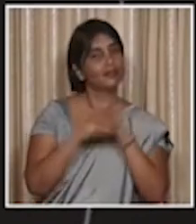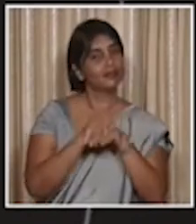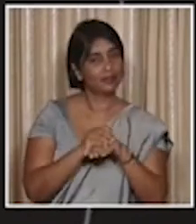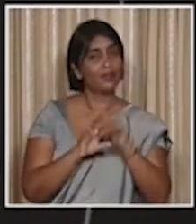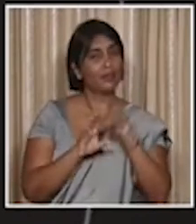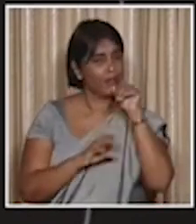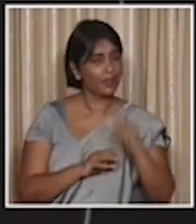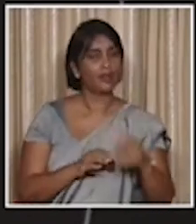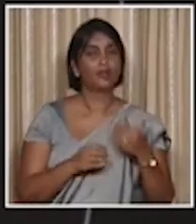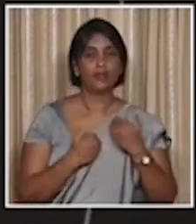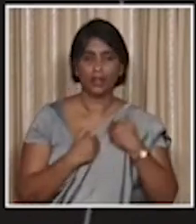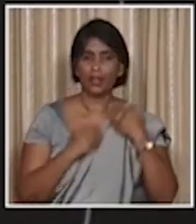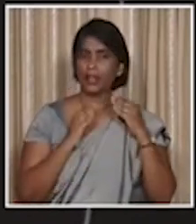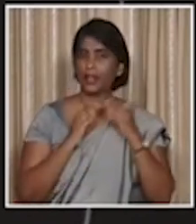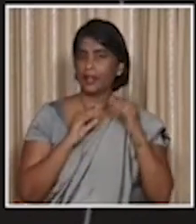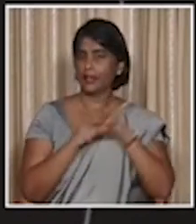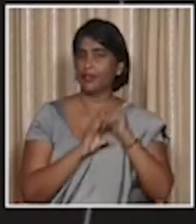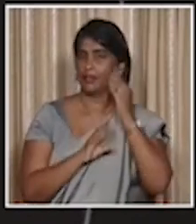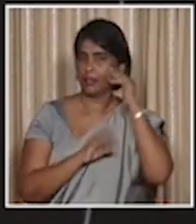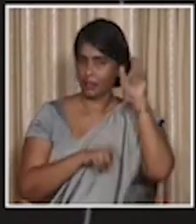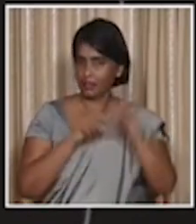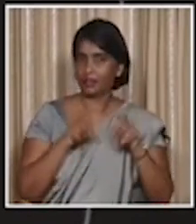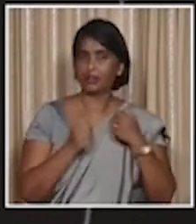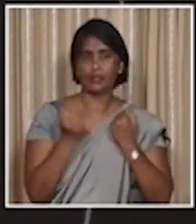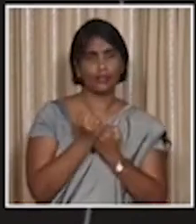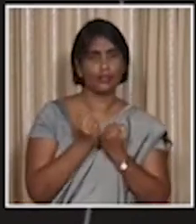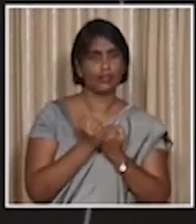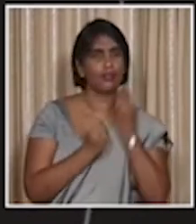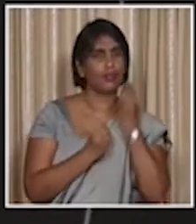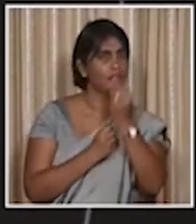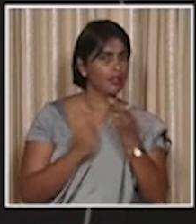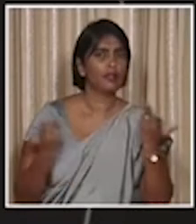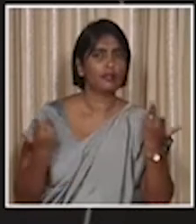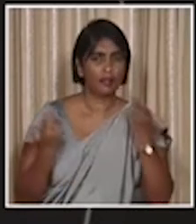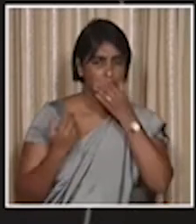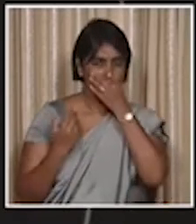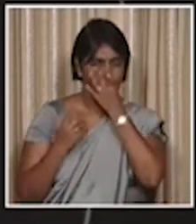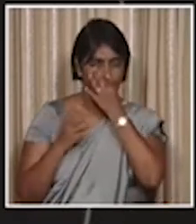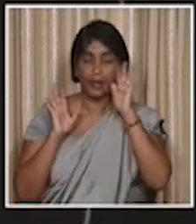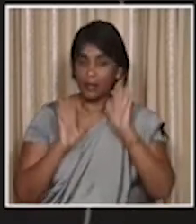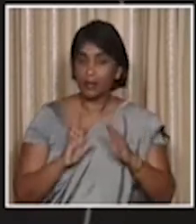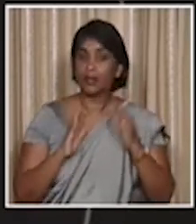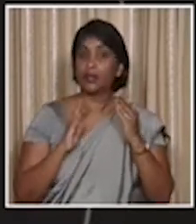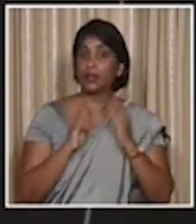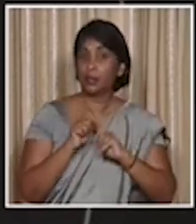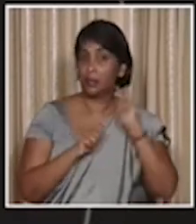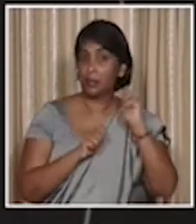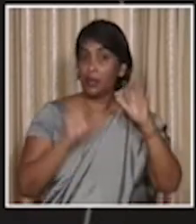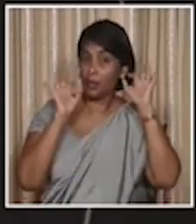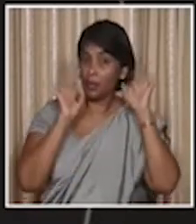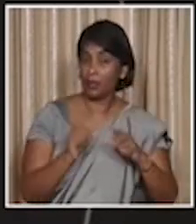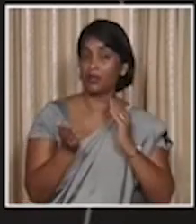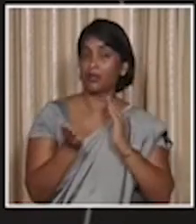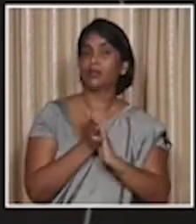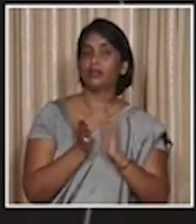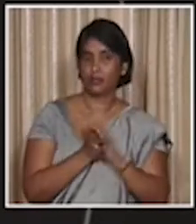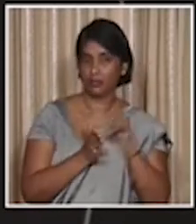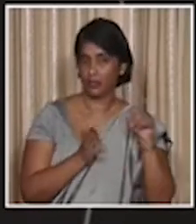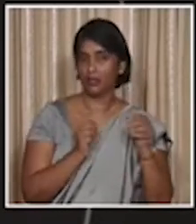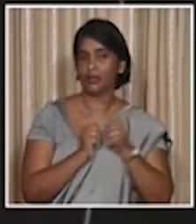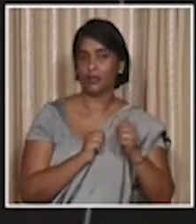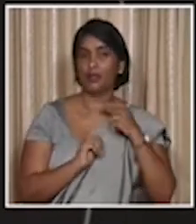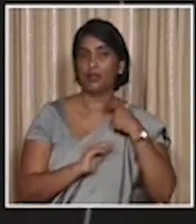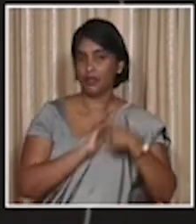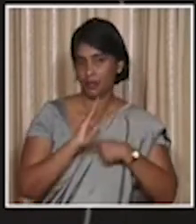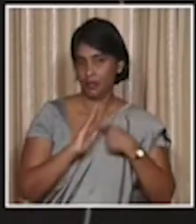දෙනවා. ඇත්තටම අපි හිතනවා gedara ඉන්න මේ කාන්තාව මේ දායකත්වයක් ලබා දෙන්නේ නැහැ කියලා. නමුත් ගෙවීමක් නැති දායකත්වයක් අපි මේ ලබා